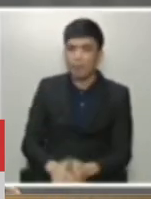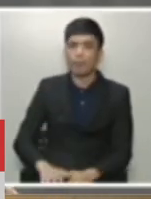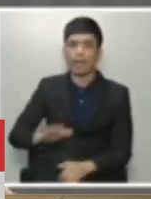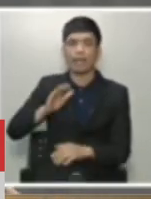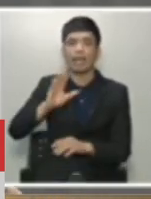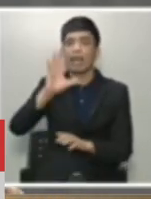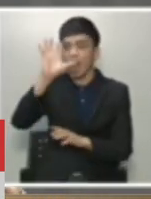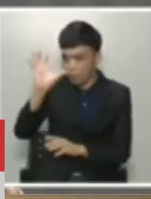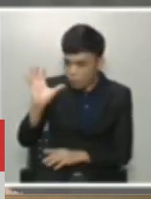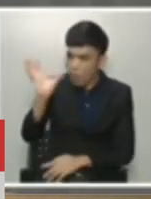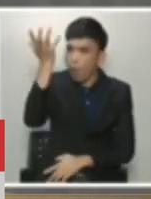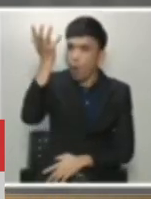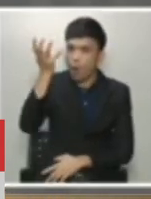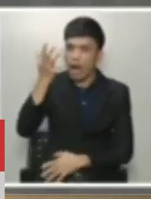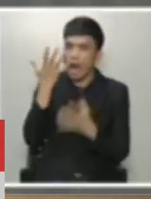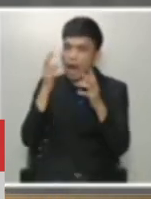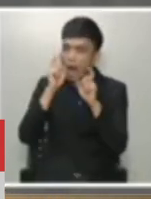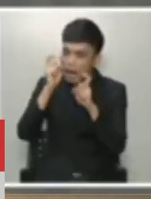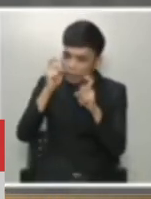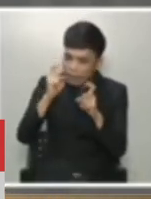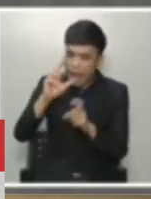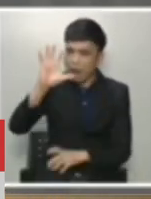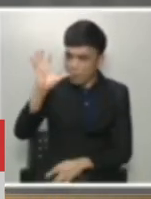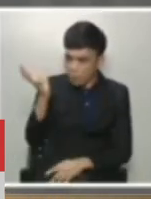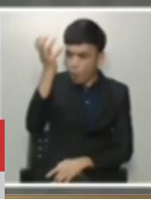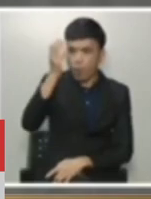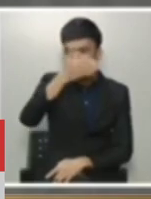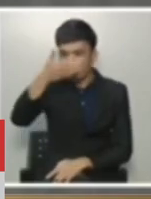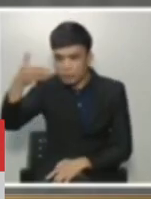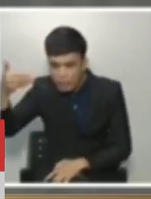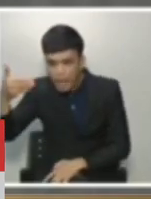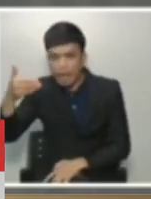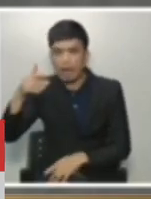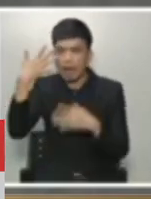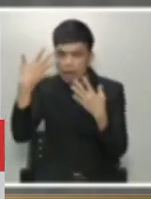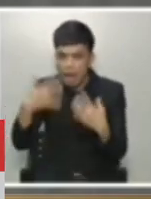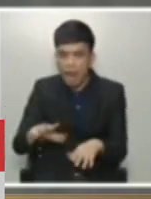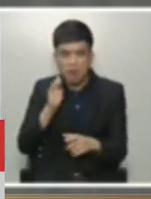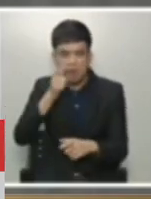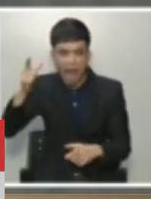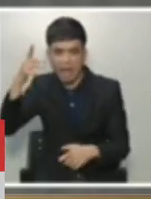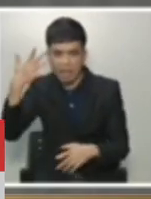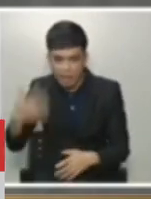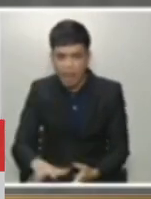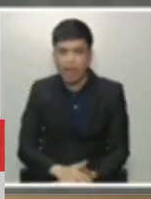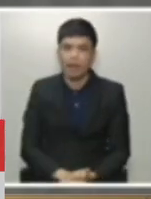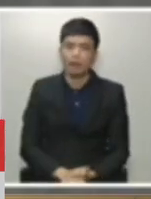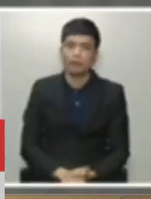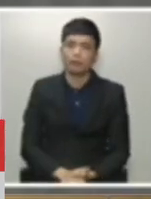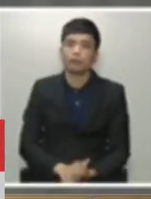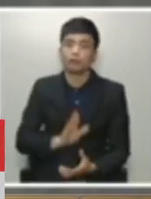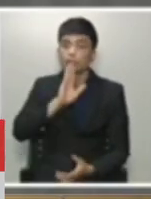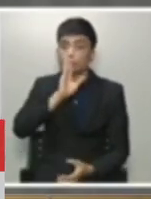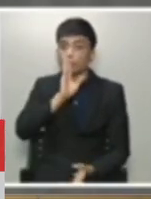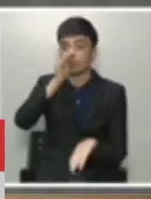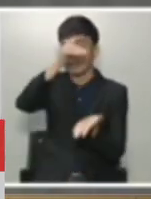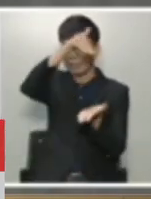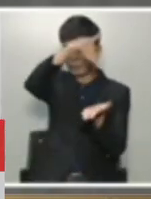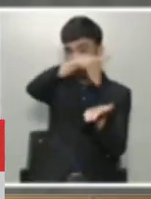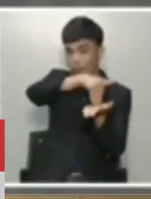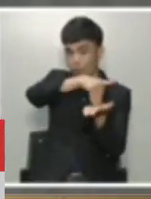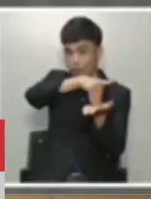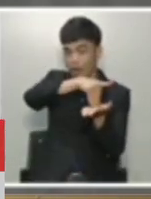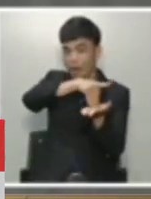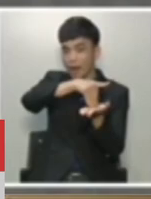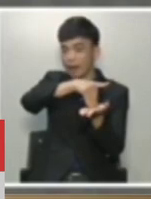ธานครับท่านประธานครับสิ่งที่ผมต้องกราบเรียนเนี่ย เมื่อมีศูนย์ปฏิบัติการมีวอลลุ่มแล้วมีคณะทำง